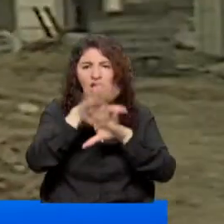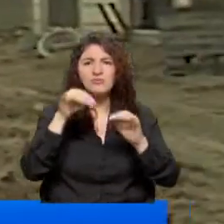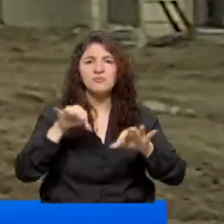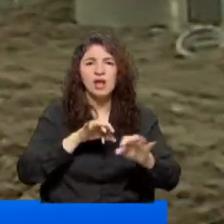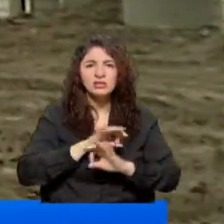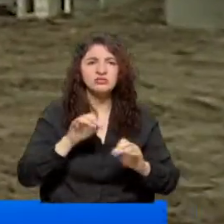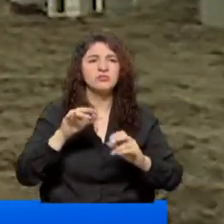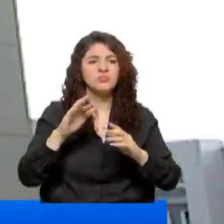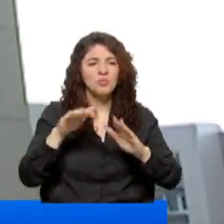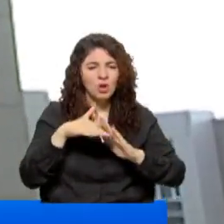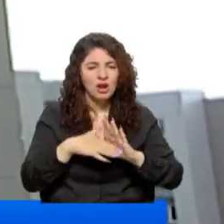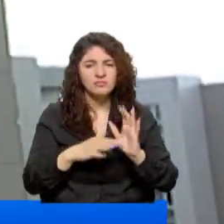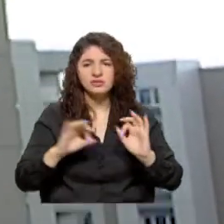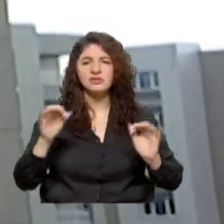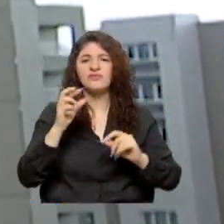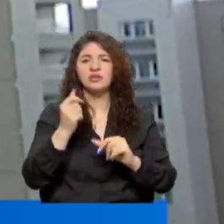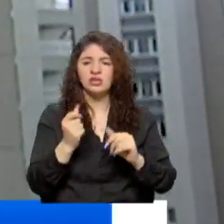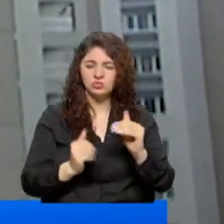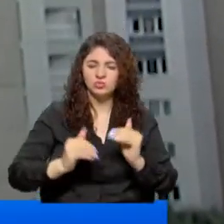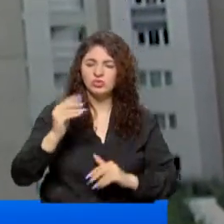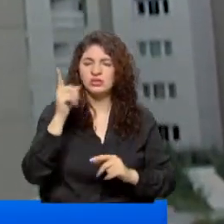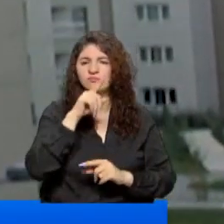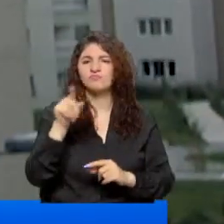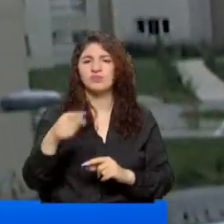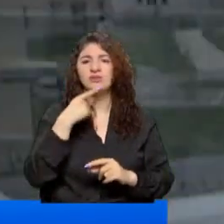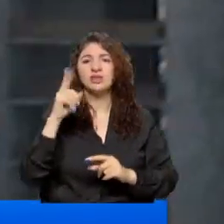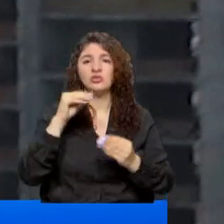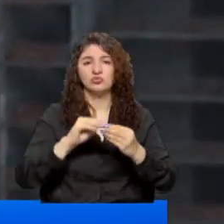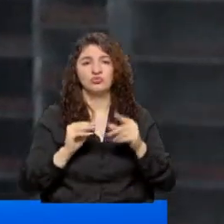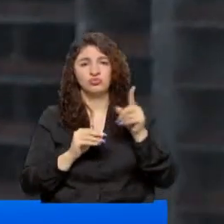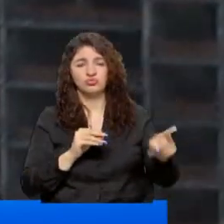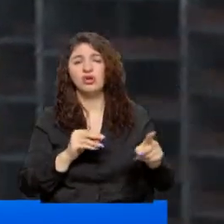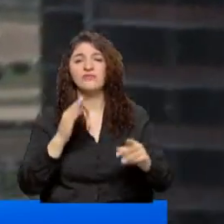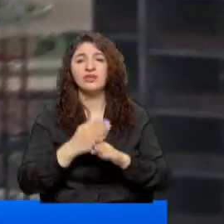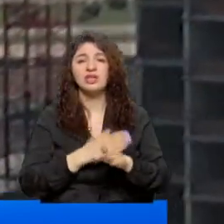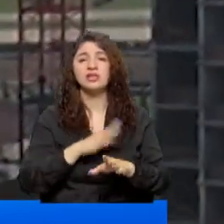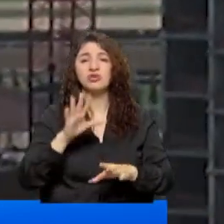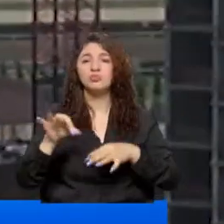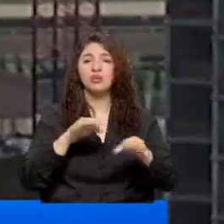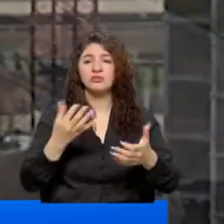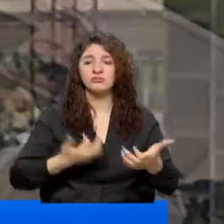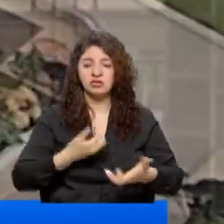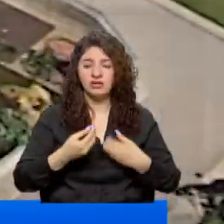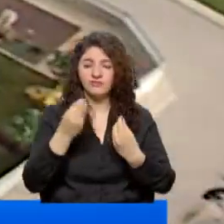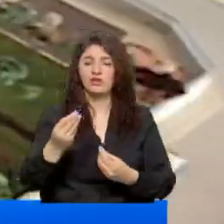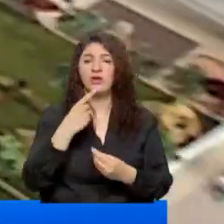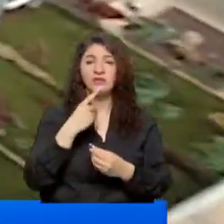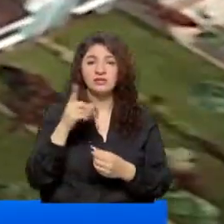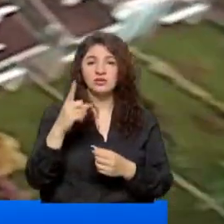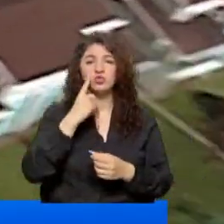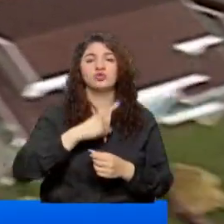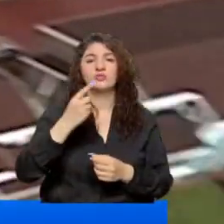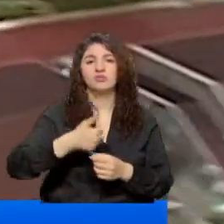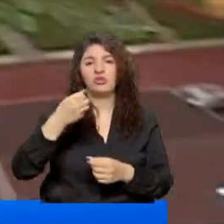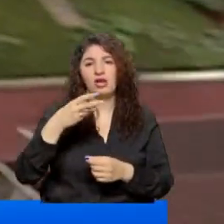adımlar plansız programsız fiyatların yükselmesine yol açtı diye iktidarı suçlarken vatandaş yerine müteahhitlere kaynak yaratılıyor derken